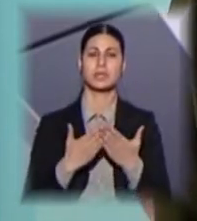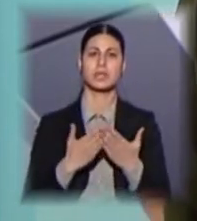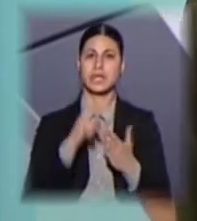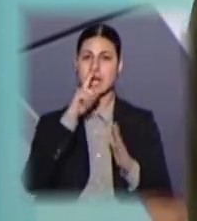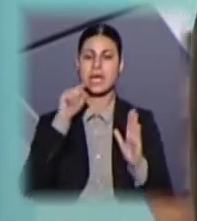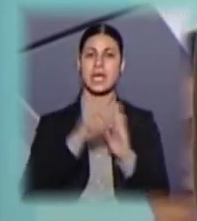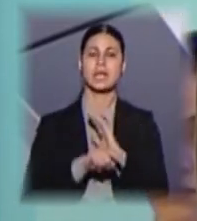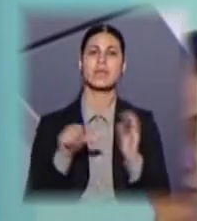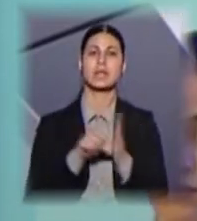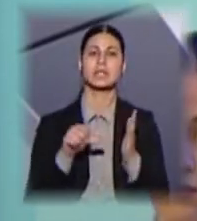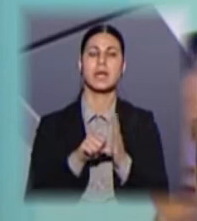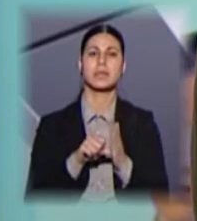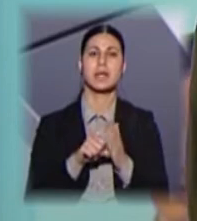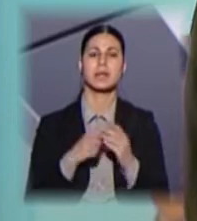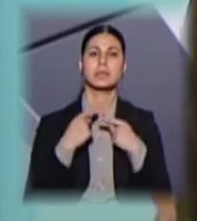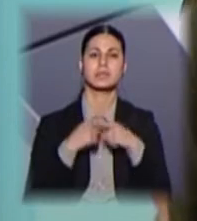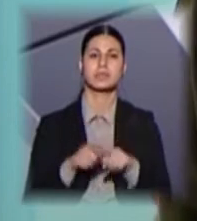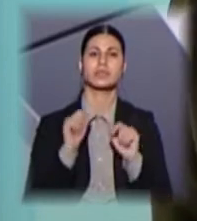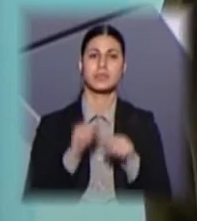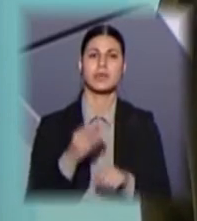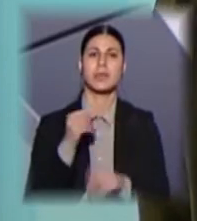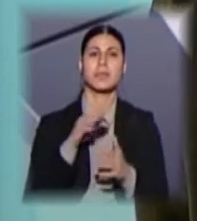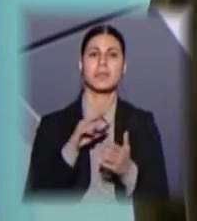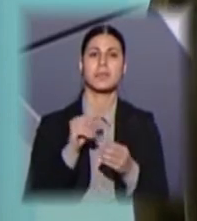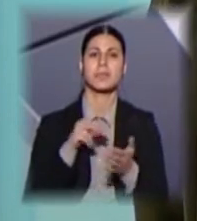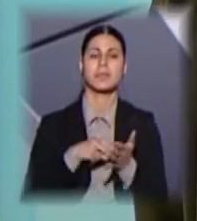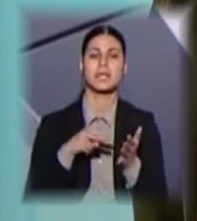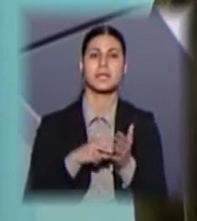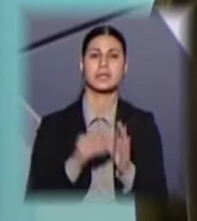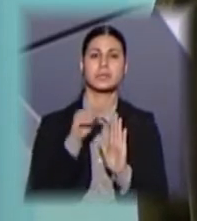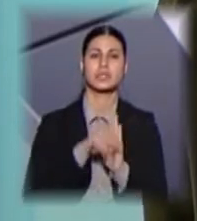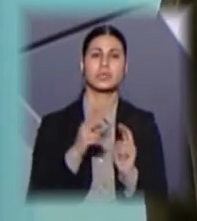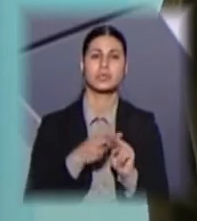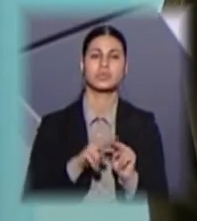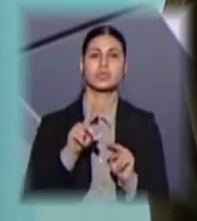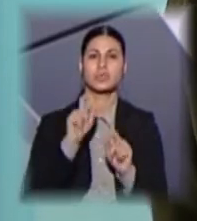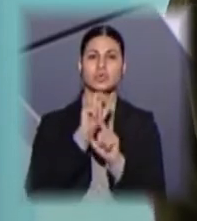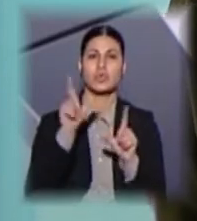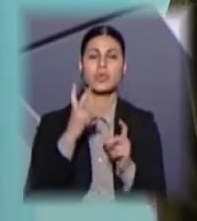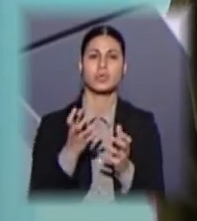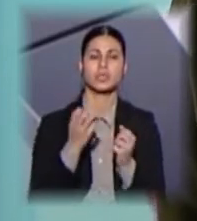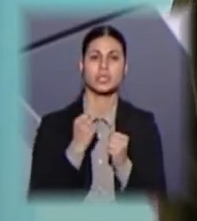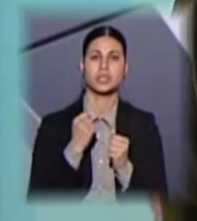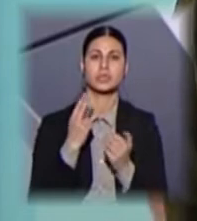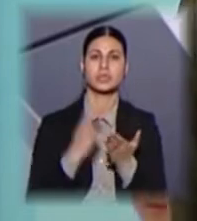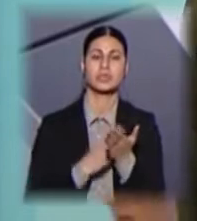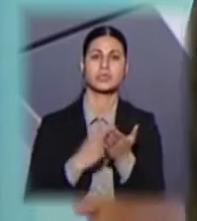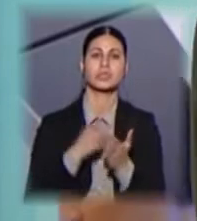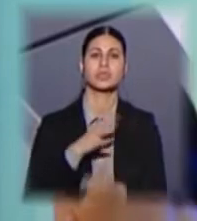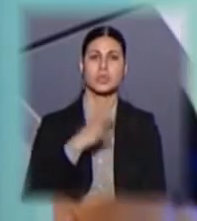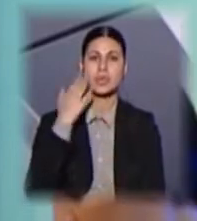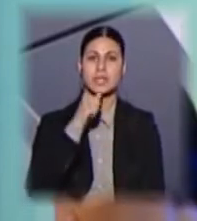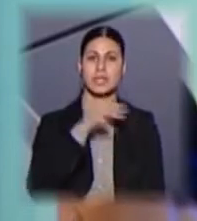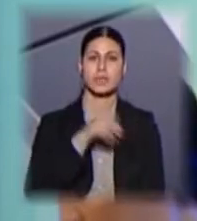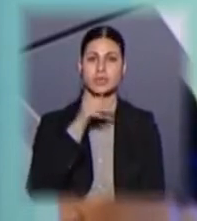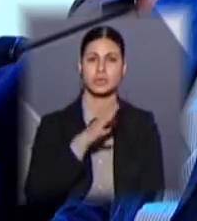დახმარების სისტემებით, შეიძლება თქვა ფინანსები ჩადოს იმისთვის, რომ სკოლებმა შეიძინონ სახელმწიფოები. ჩვენთანაც იყო ეს გამოცდილება, სხვა შორის